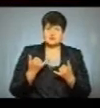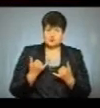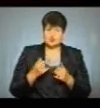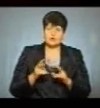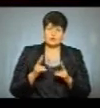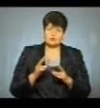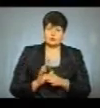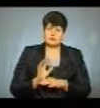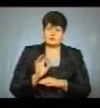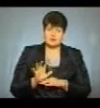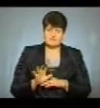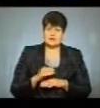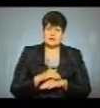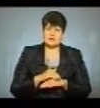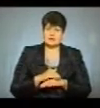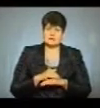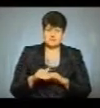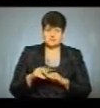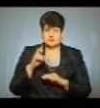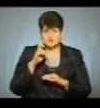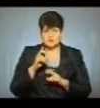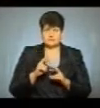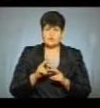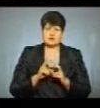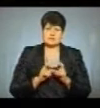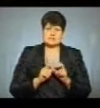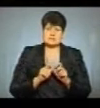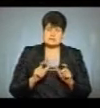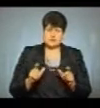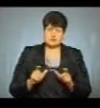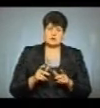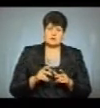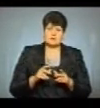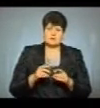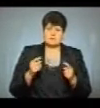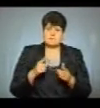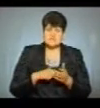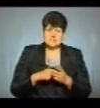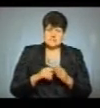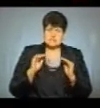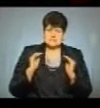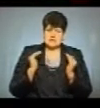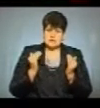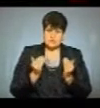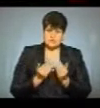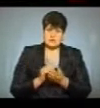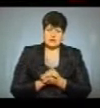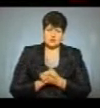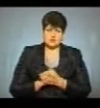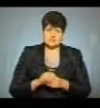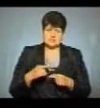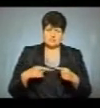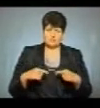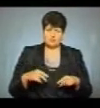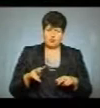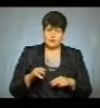клуб надіслав на адресу комунального закладу Тернопільський міський стадіон та контрольно-дисциплінарного комітету Української асоціації футболу.